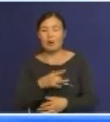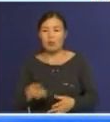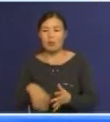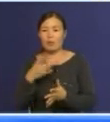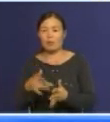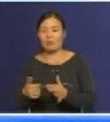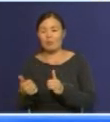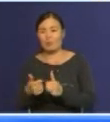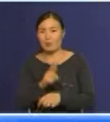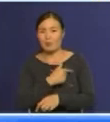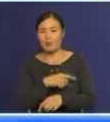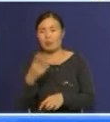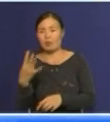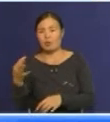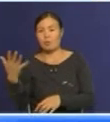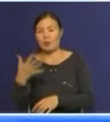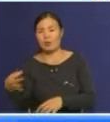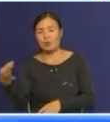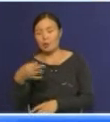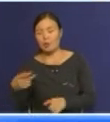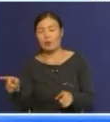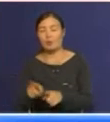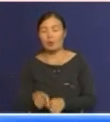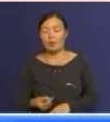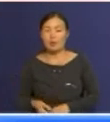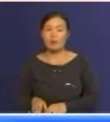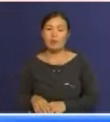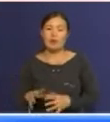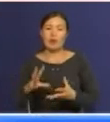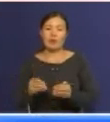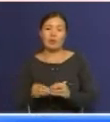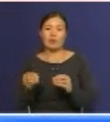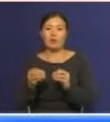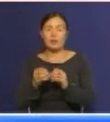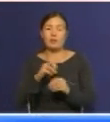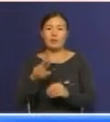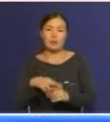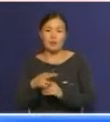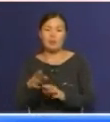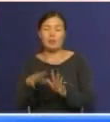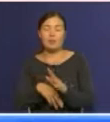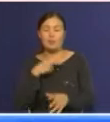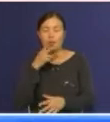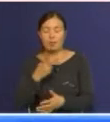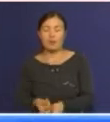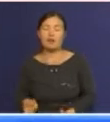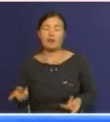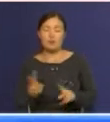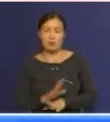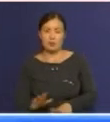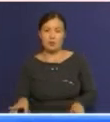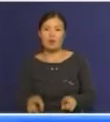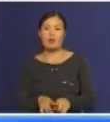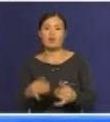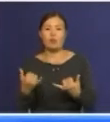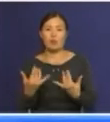областной больницы, 4-х и 5-х микрорайонах. Количество составляет 10 единиц. Не остались без внимания и вопросы задолженности. Так,